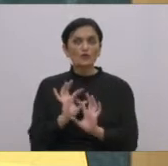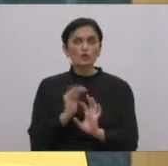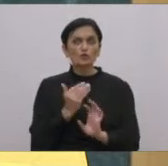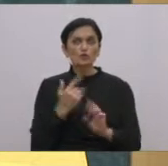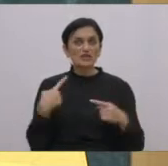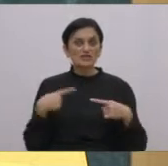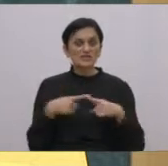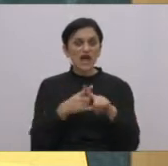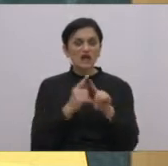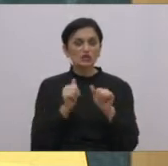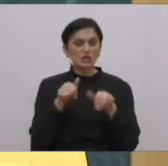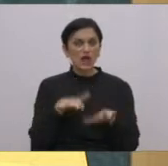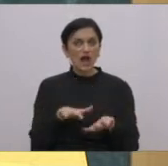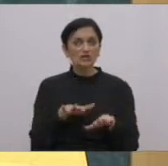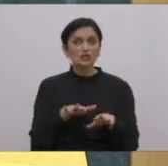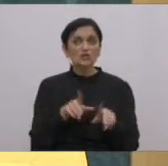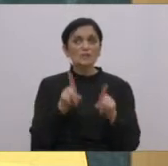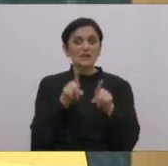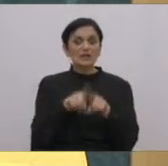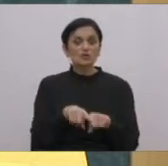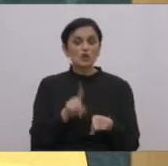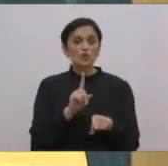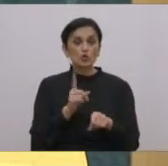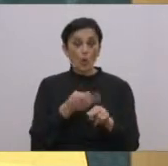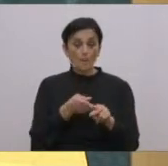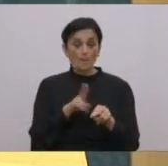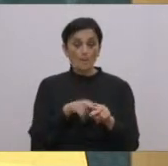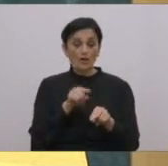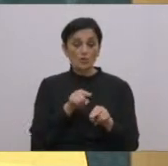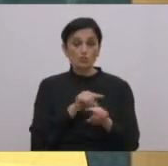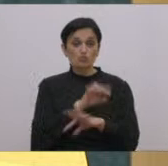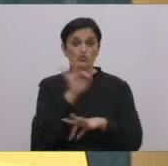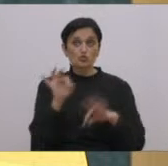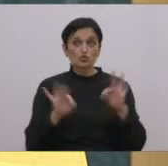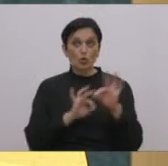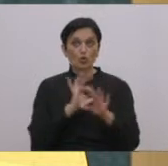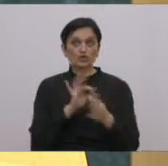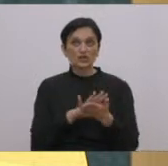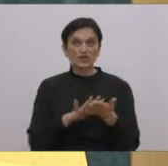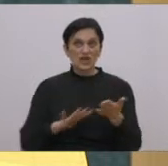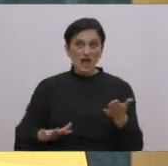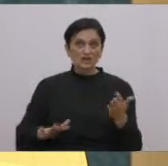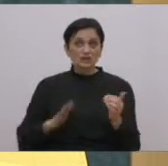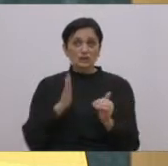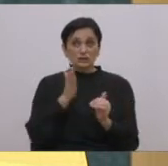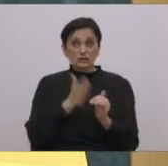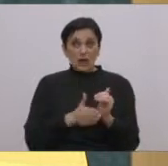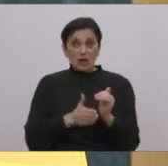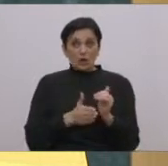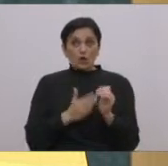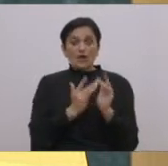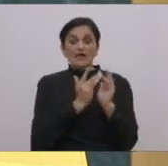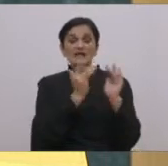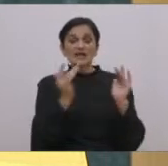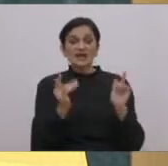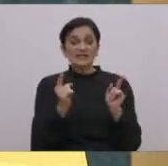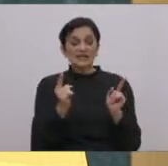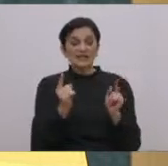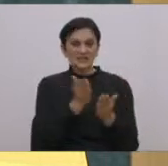საინჟინრო გადაწყვეტაზე, იმდაგვარად, რომ აღნიშნული პროექტი გაგრძელდეს და დასრულდეს ხიდის